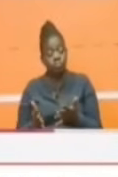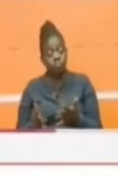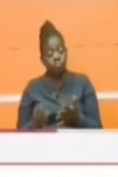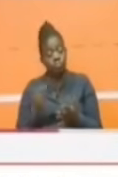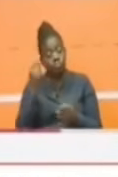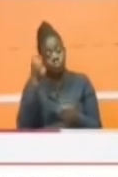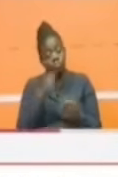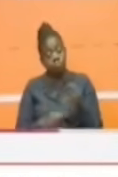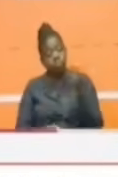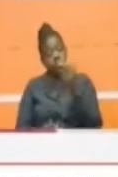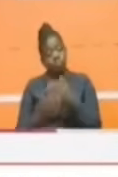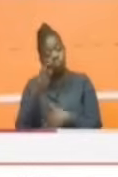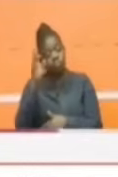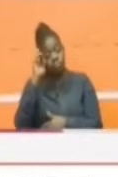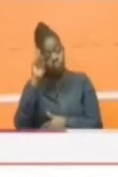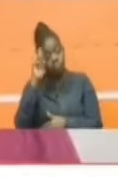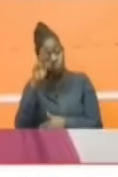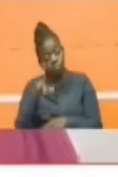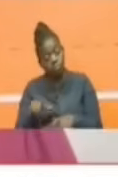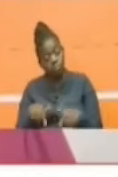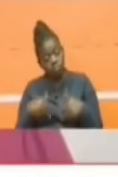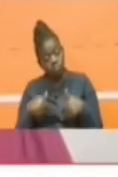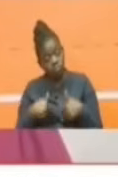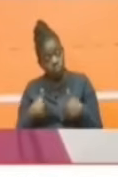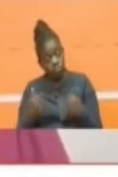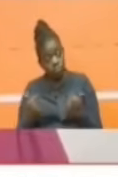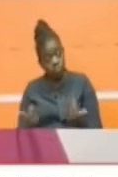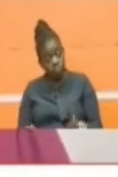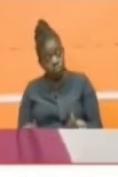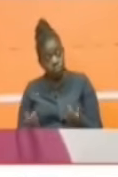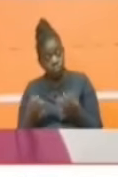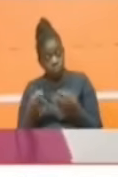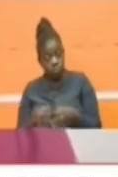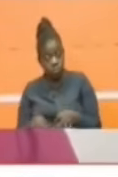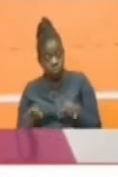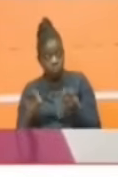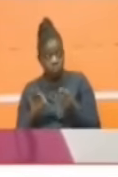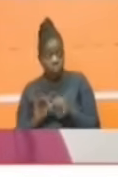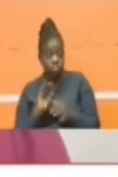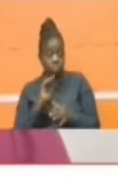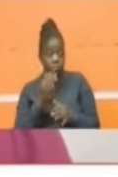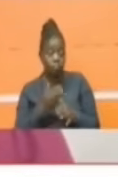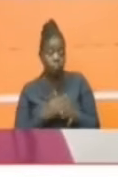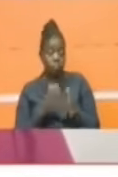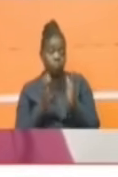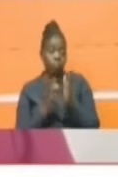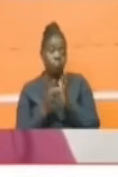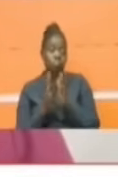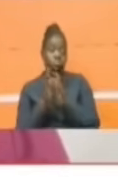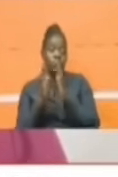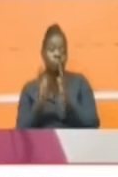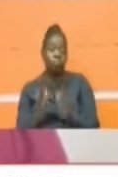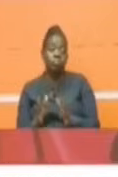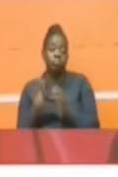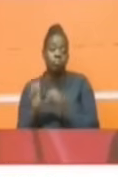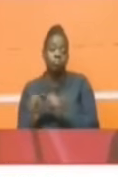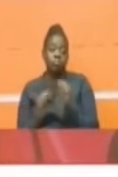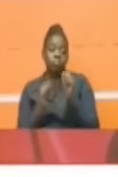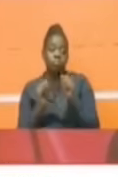okw'abajulizi kuno nga tujjukira obulamu bwabwe kujja kubeera kwa nsonga ffe ng'abakristaayo ekyo